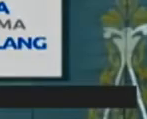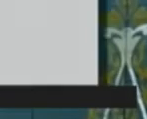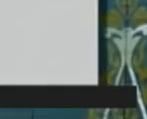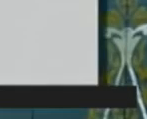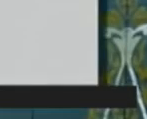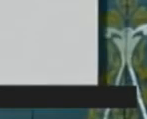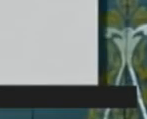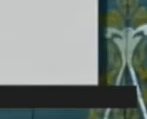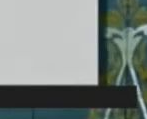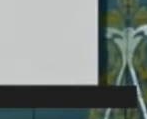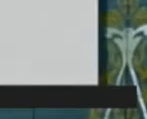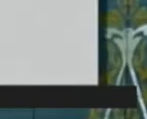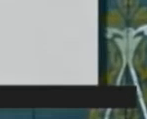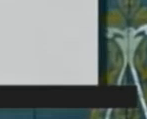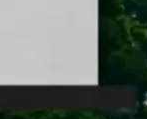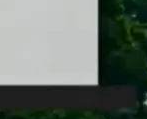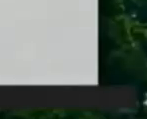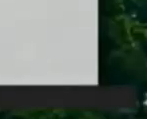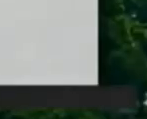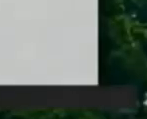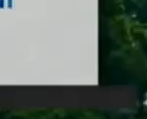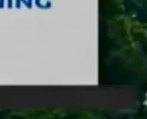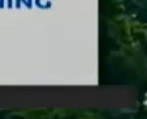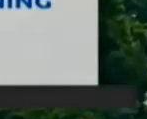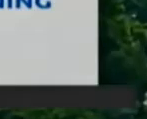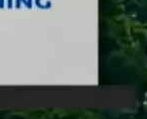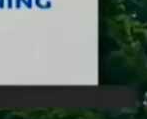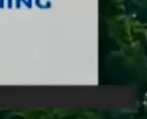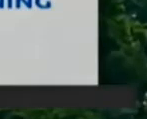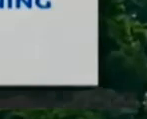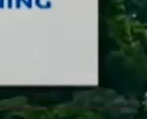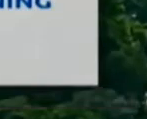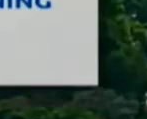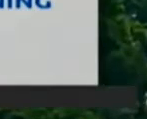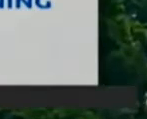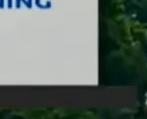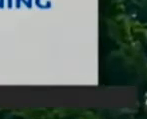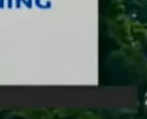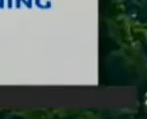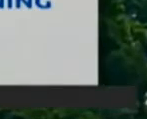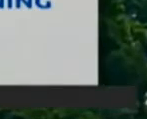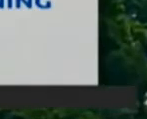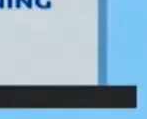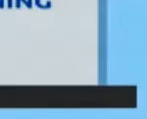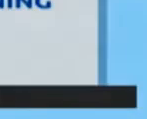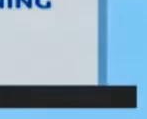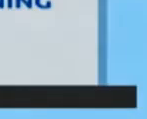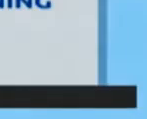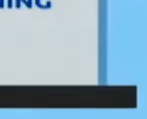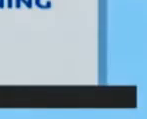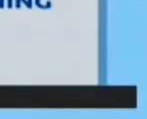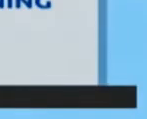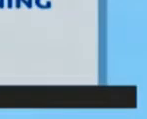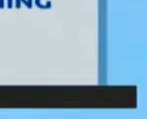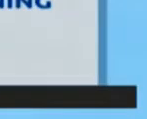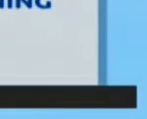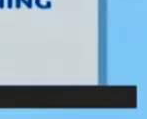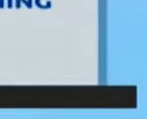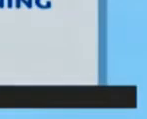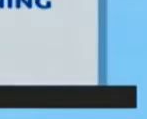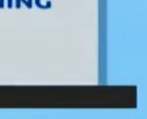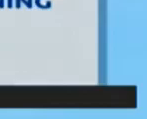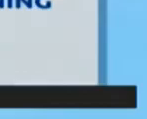Pinang. Sentosa nama baharu bagi Kota Alam Shah, Sungai Kandis gantikan Seri Andalas, Kota Kemuning gantikan Seri